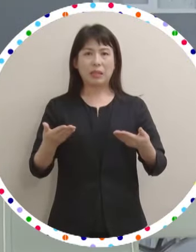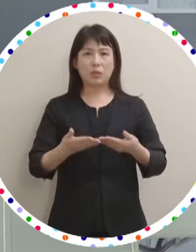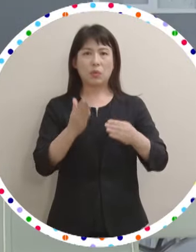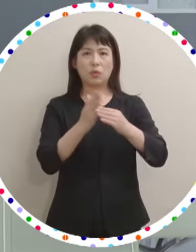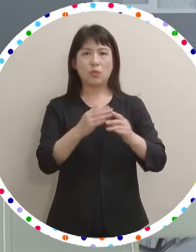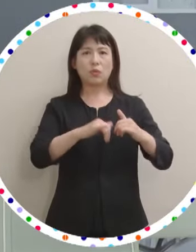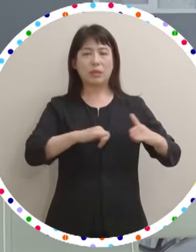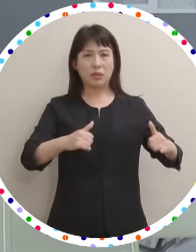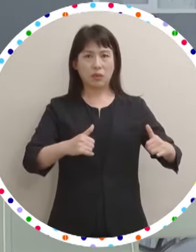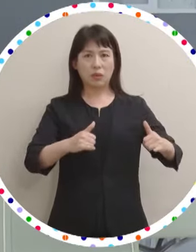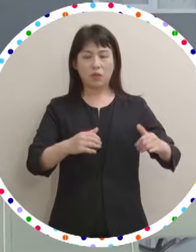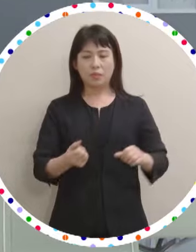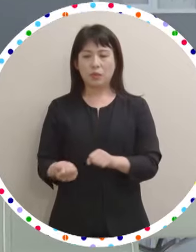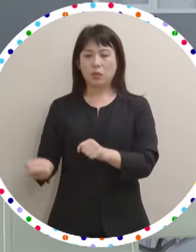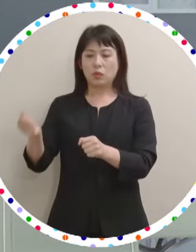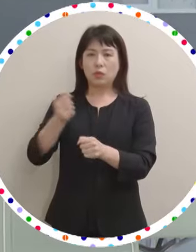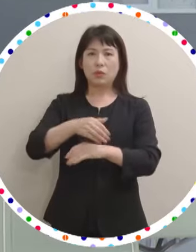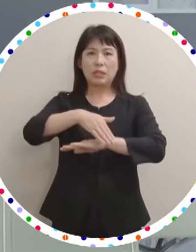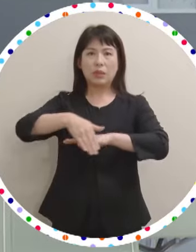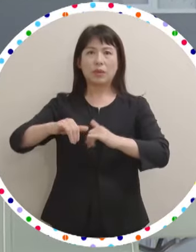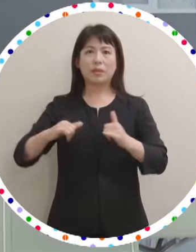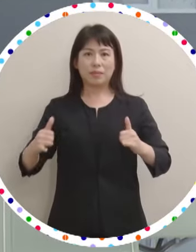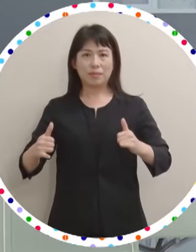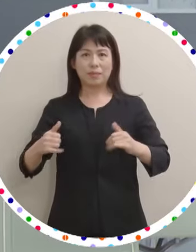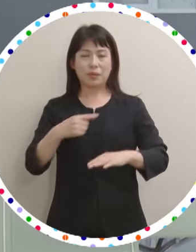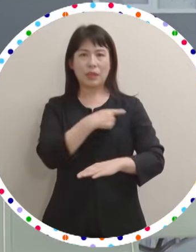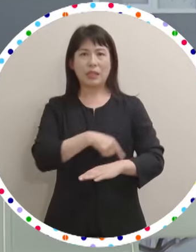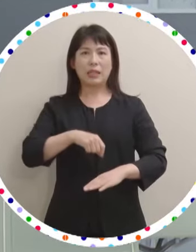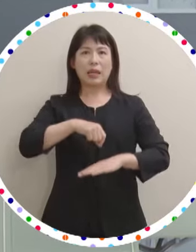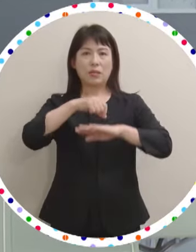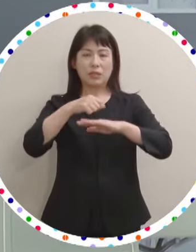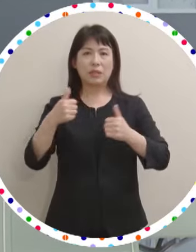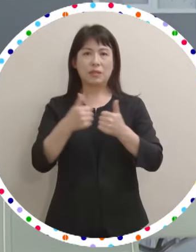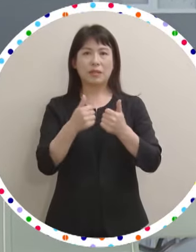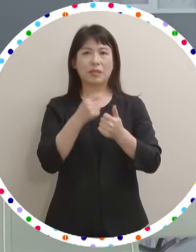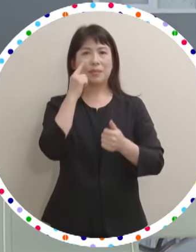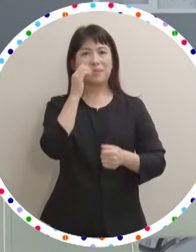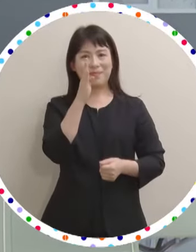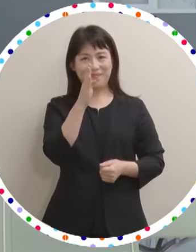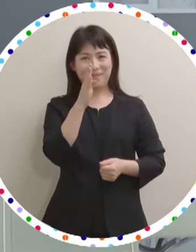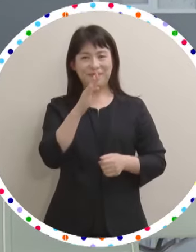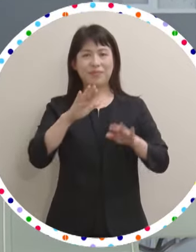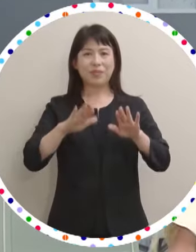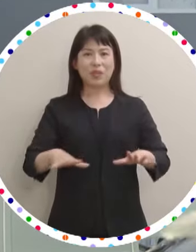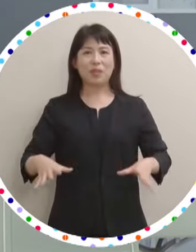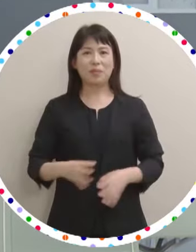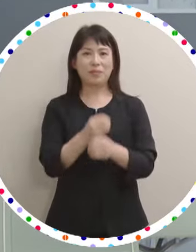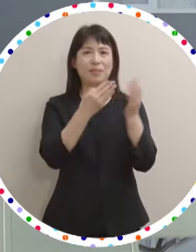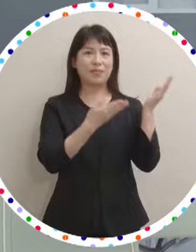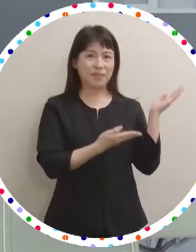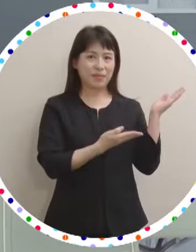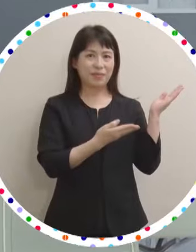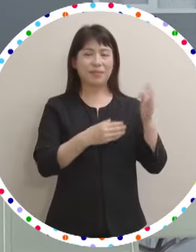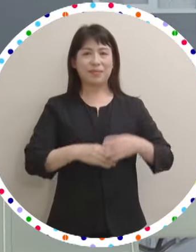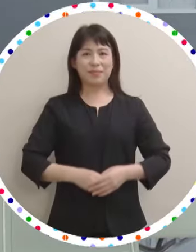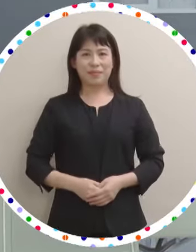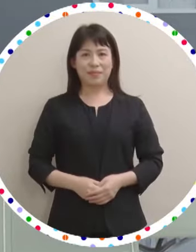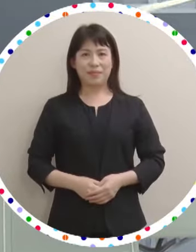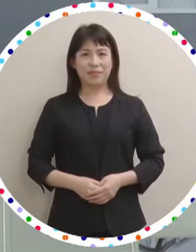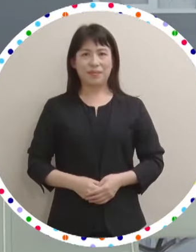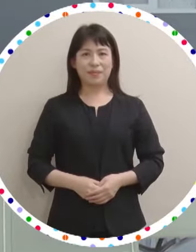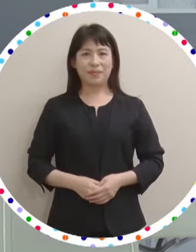方も復帰を考えている方も、まずは気軽に看護研修センターへ相談してみてくださいね。さあ、今回のフリーペーパ